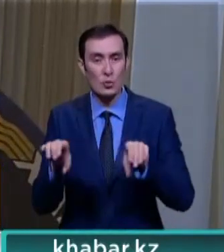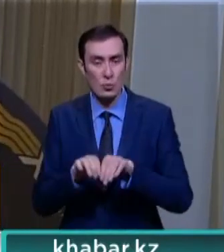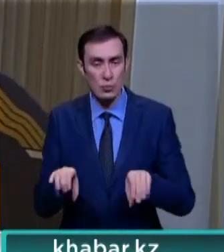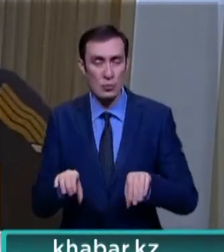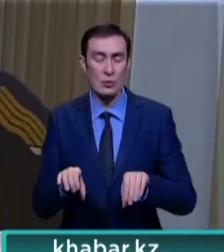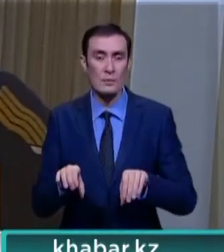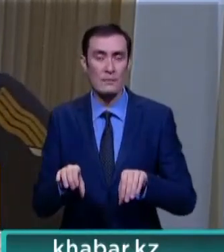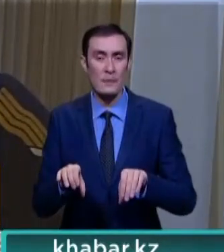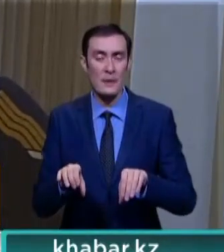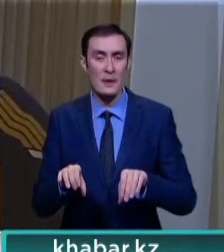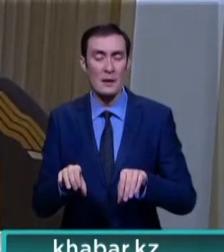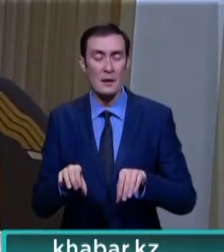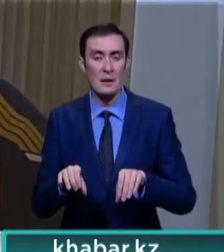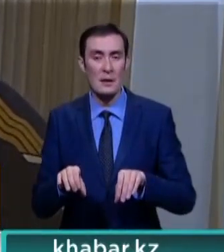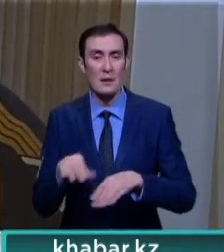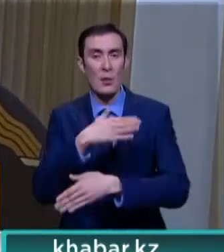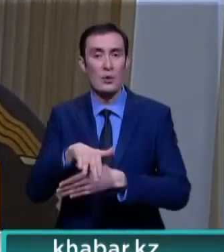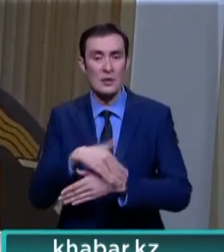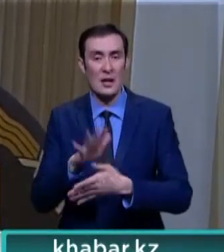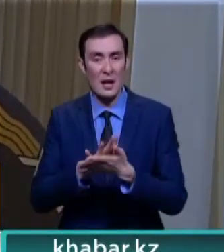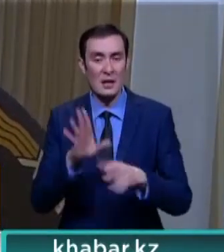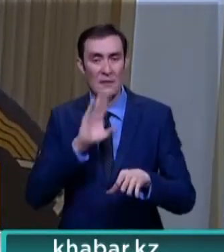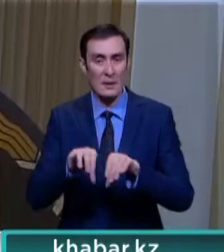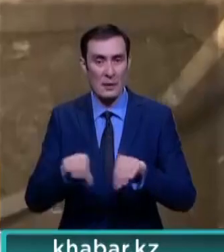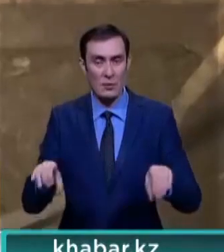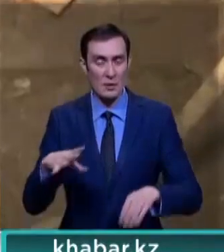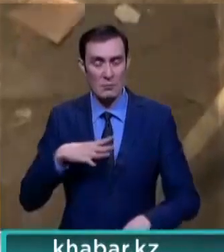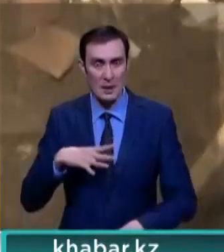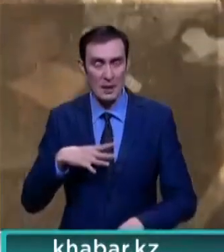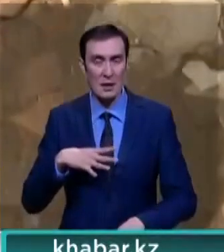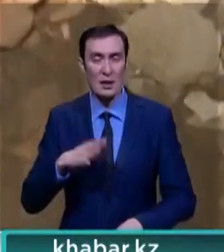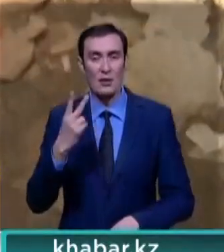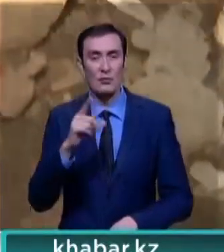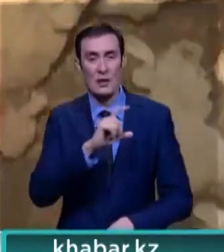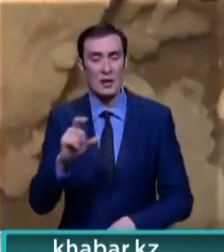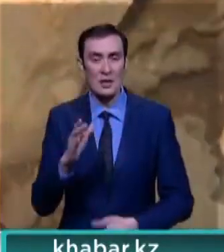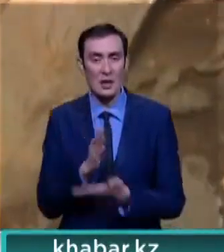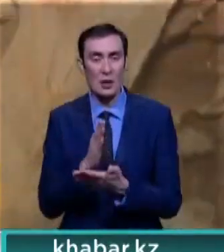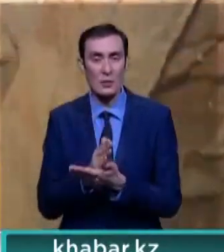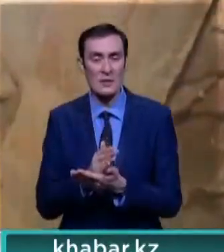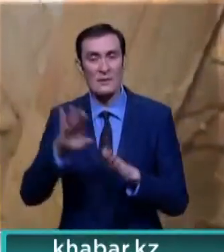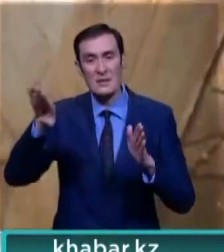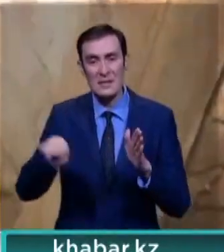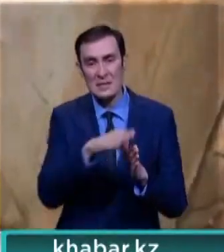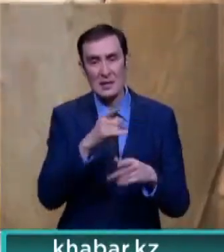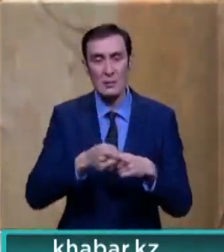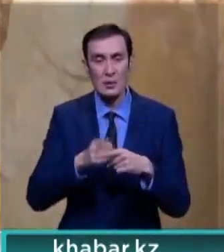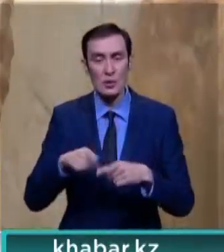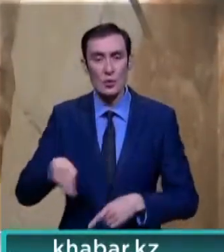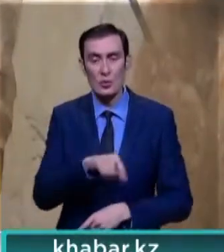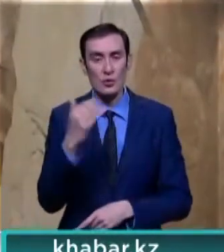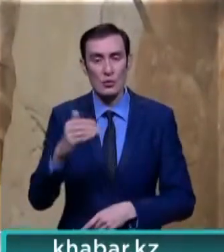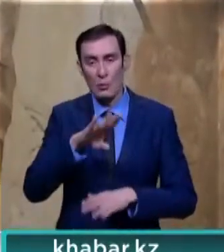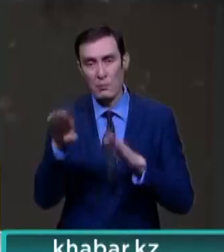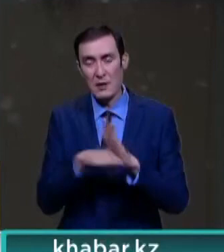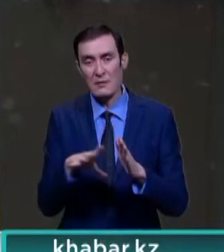наружных сетей – канализационная, водопроводная. Двухэтажка стоит в небольшой низине на пересечении улицы. Ее